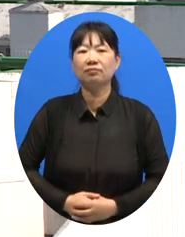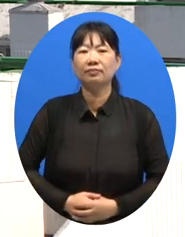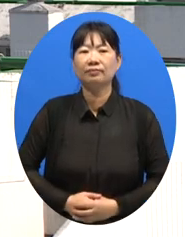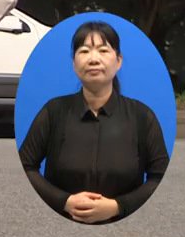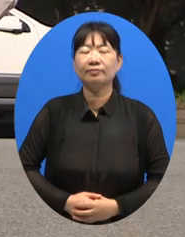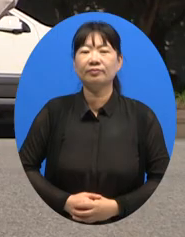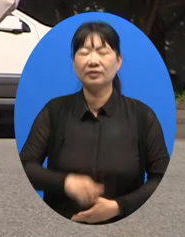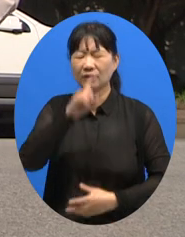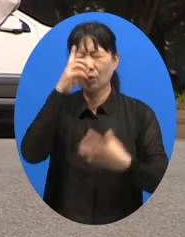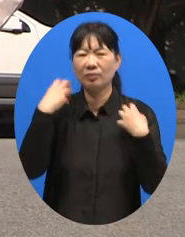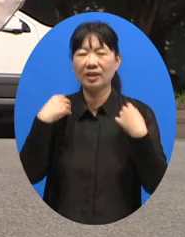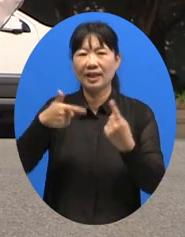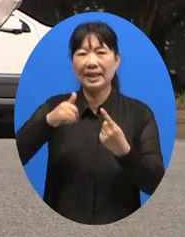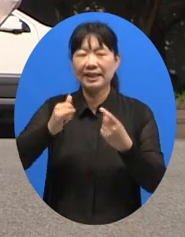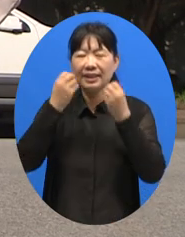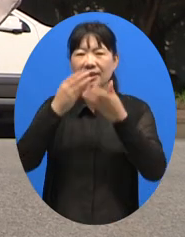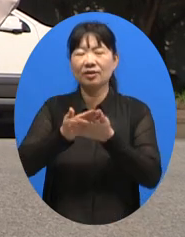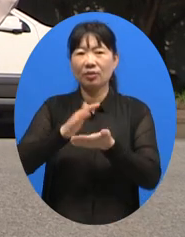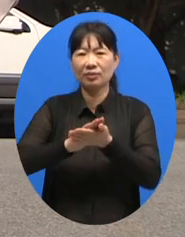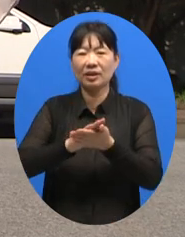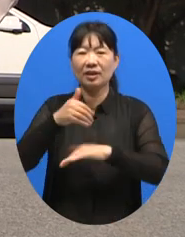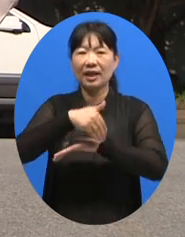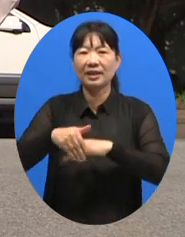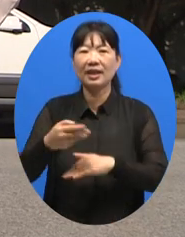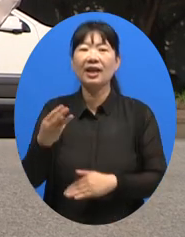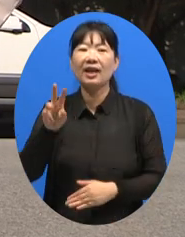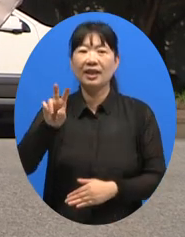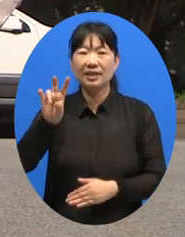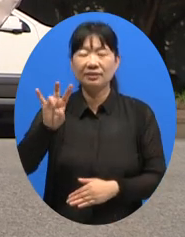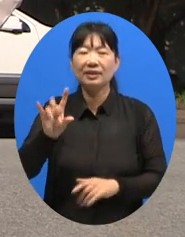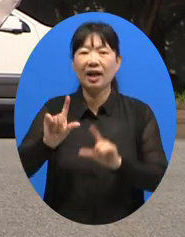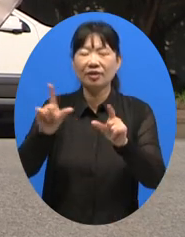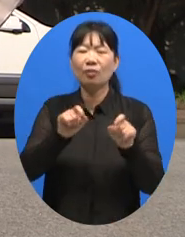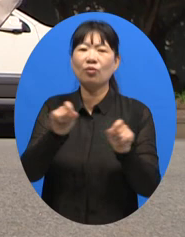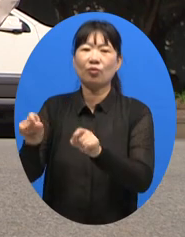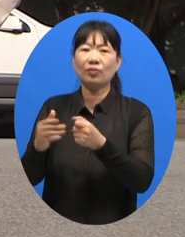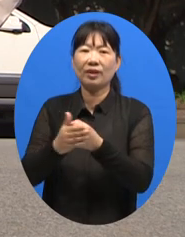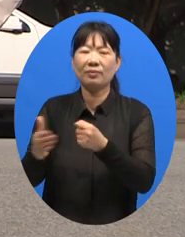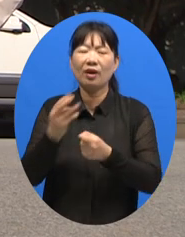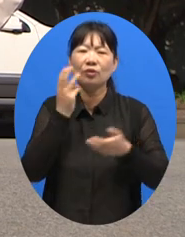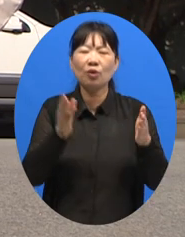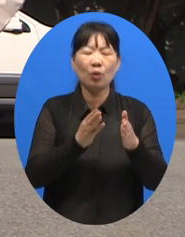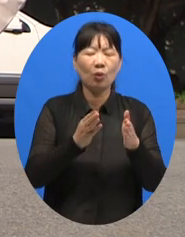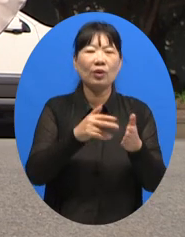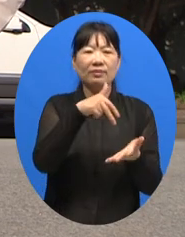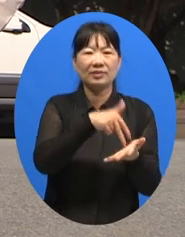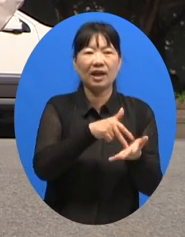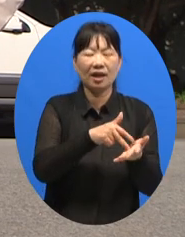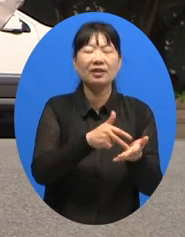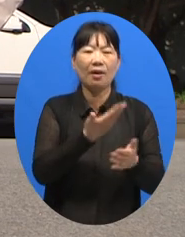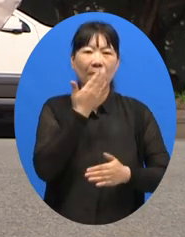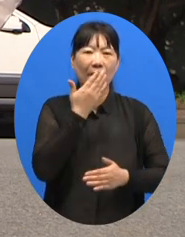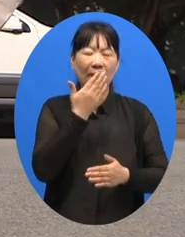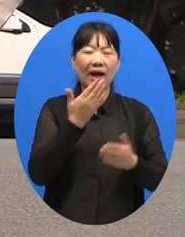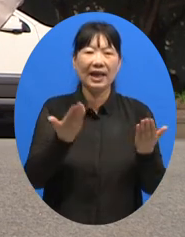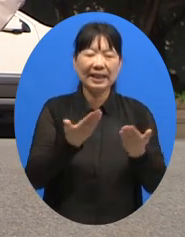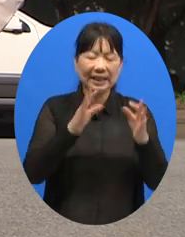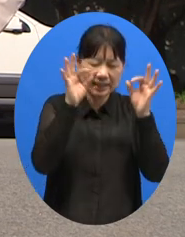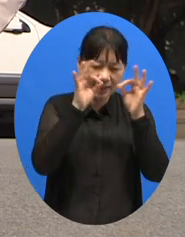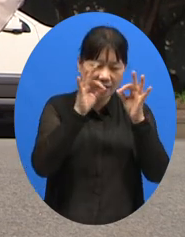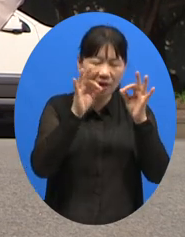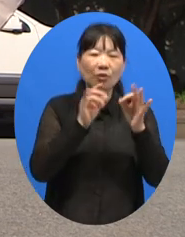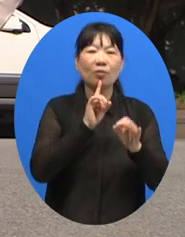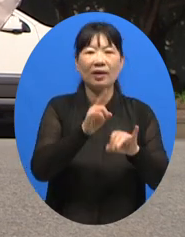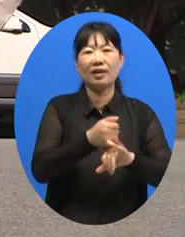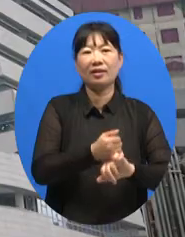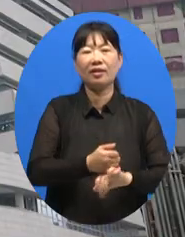상황. 정부의 일기 신도시 재정비 계획이 2014년으로 미뤄지면서 경기도가 도 차원에서 할수 있는 일들을